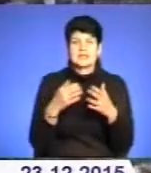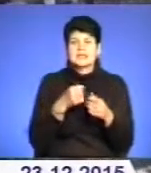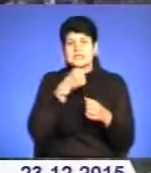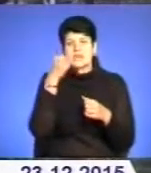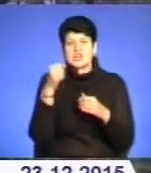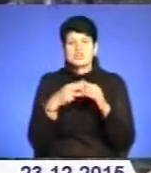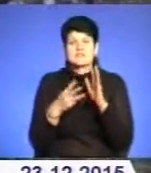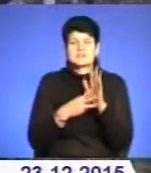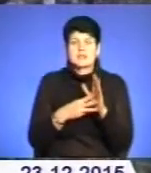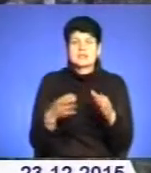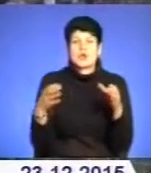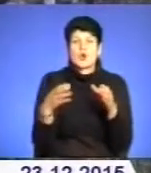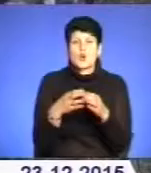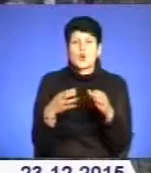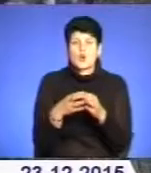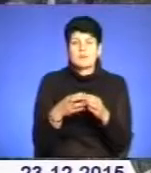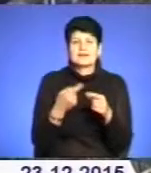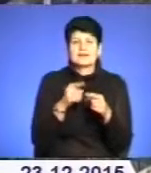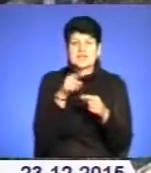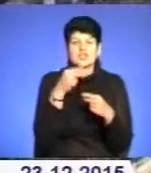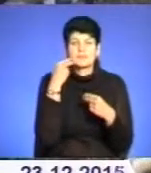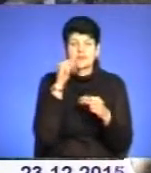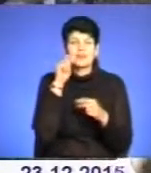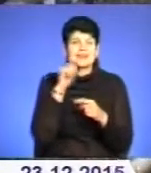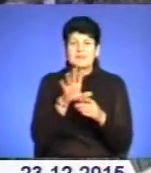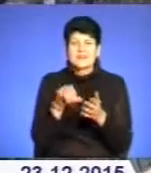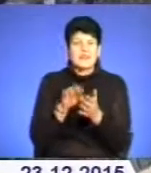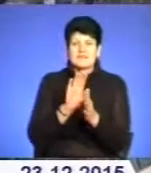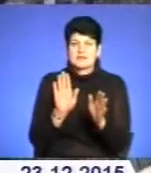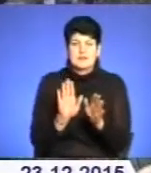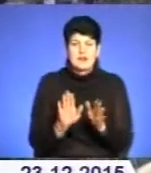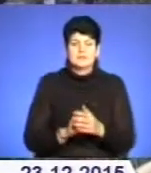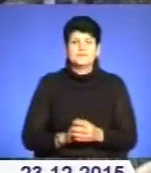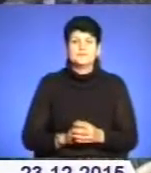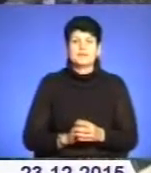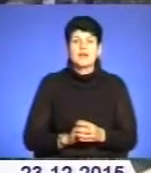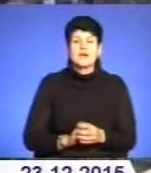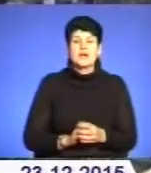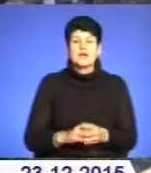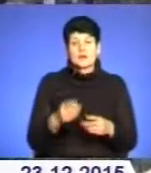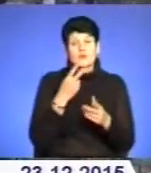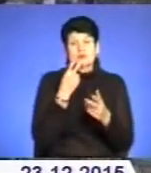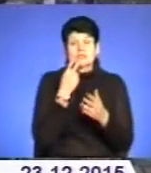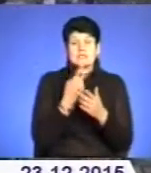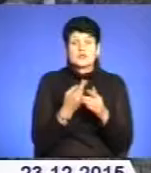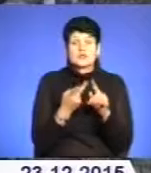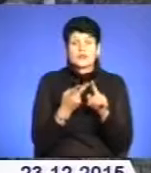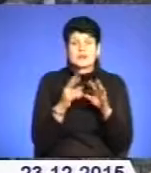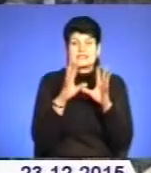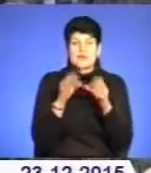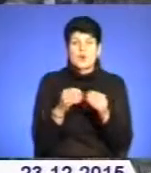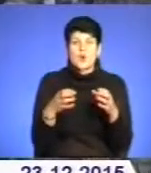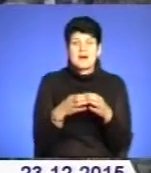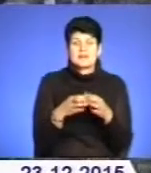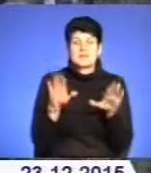нас команду на цей чемпіонат України ми не виставляли. І якраз саме це друге загальнокомандне місце